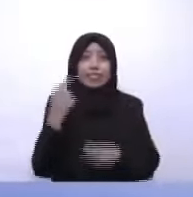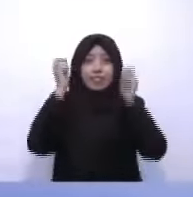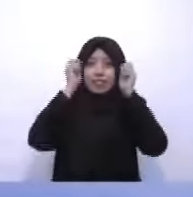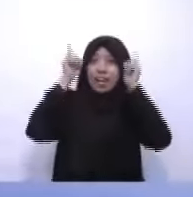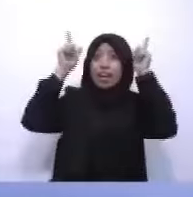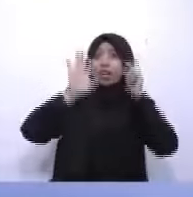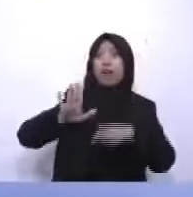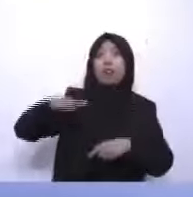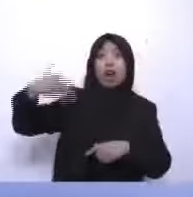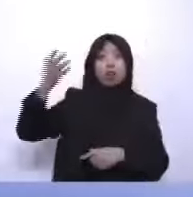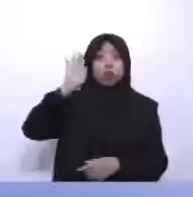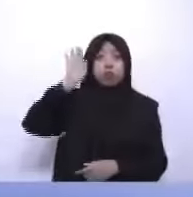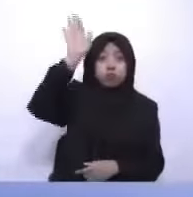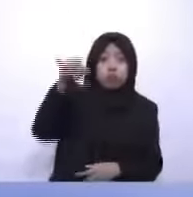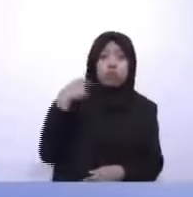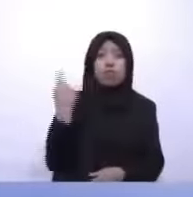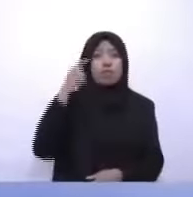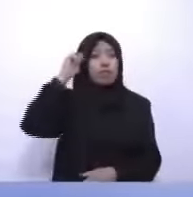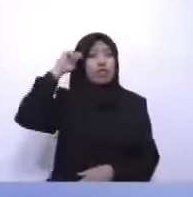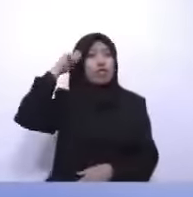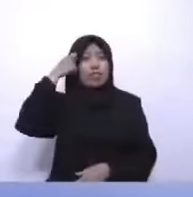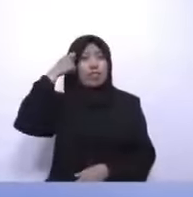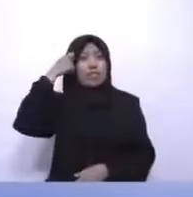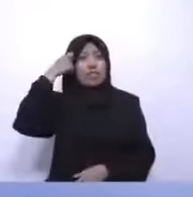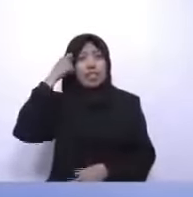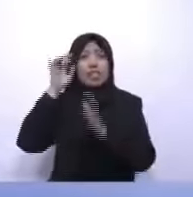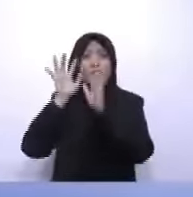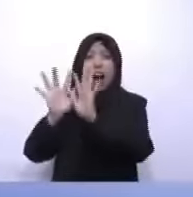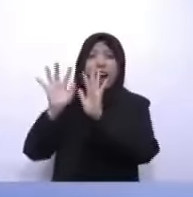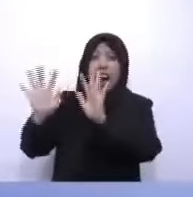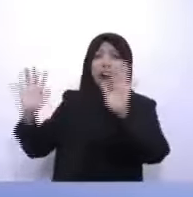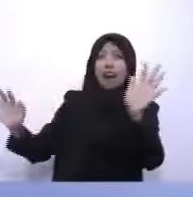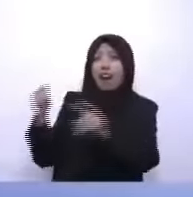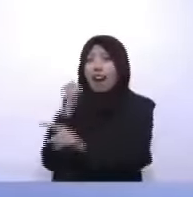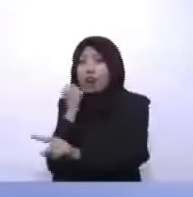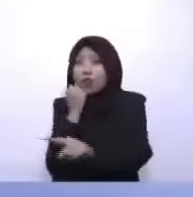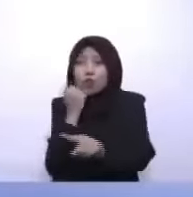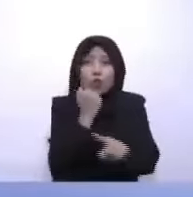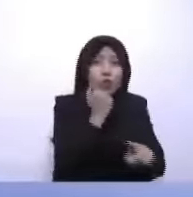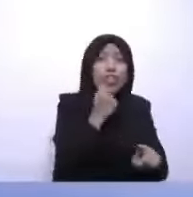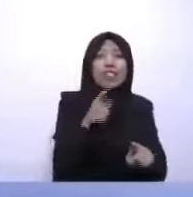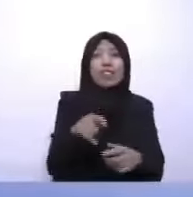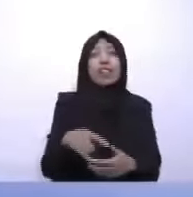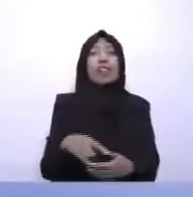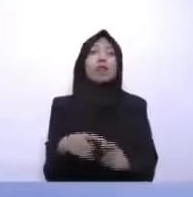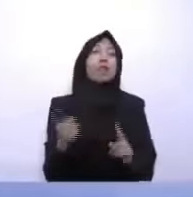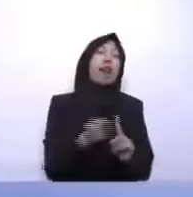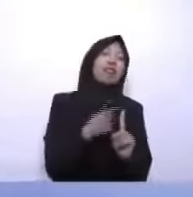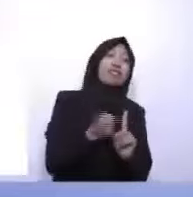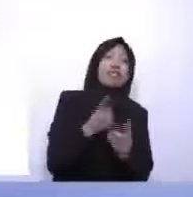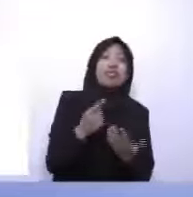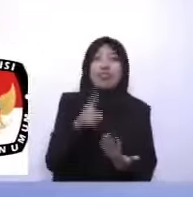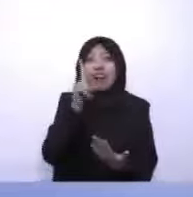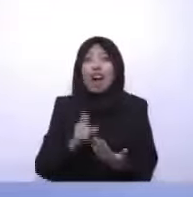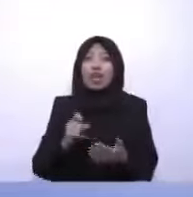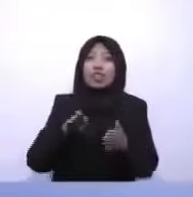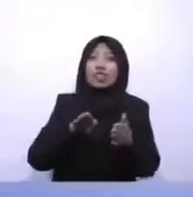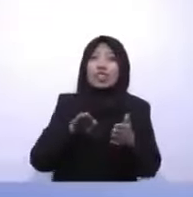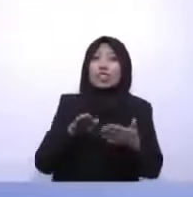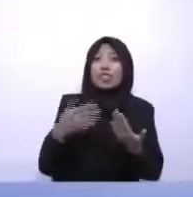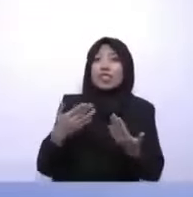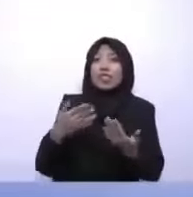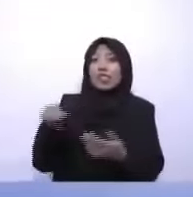tahun mendatang susah sekali kita bisa menampung begitu banyak orang yang menganggur, sehingga kita terpaksa juga harus mengirim orang